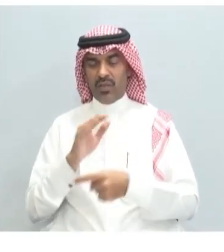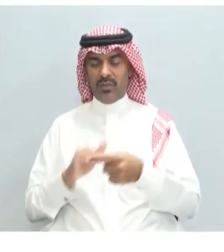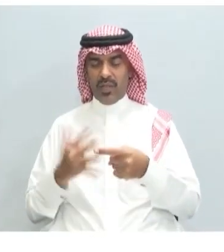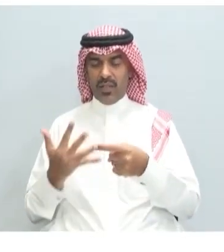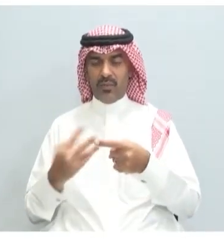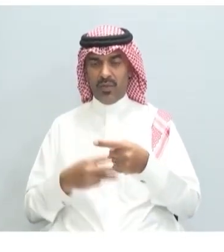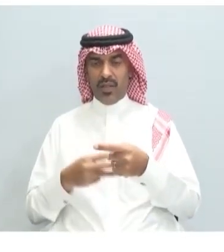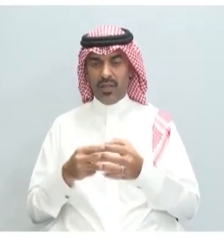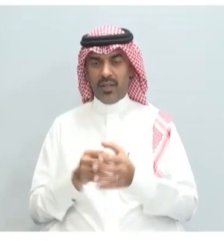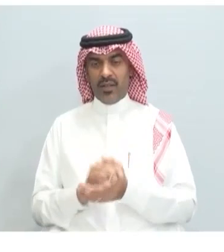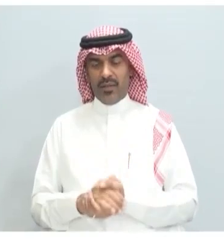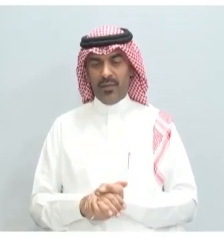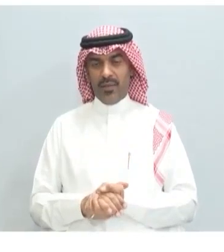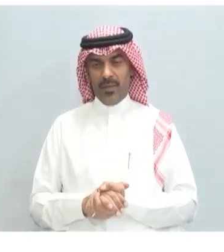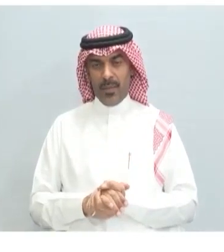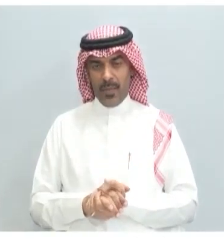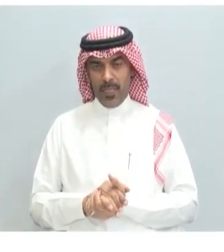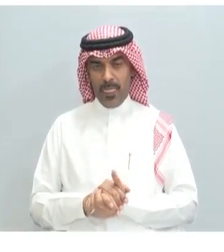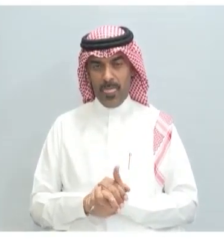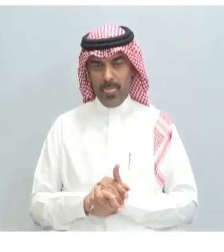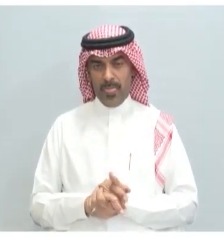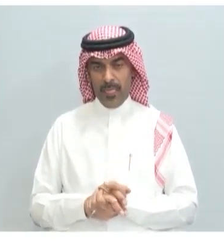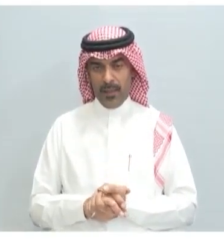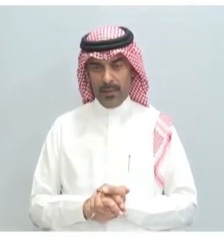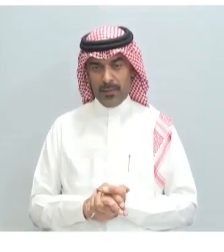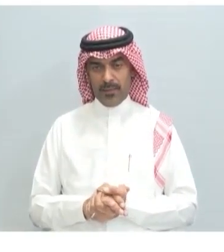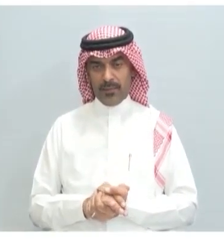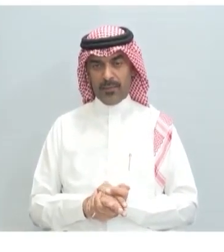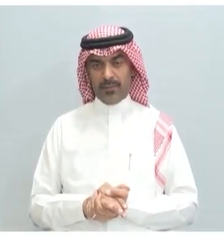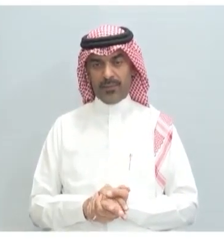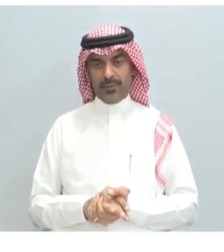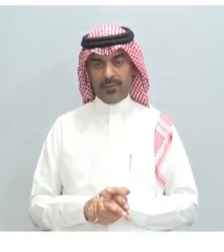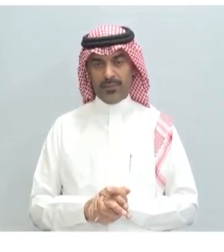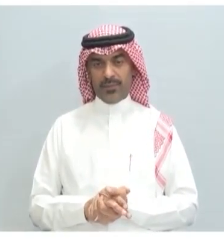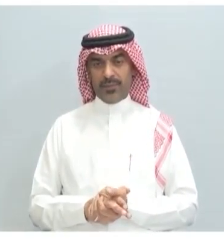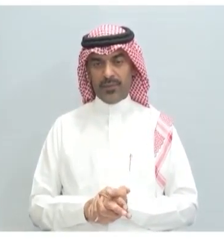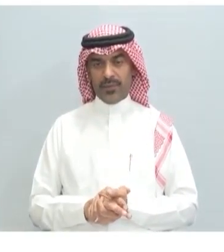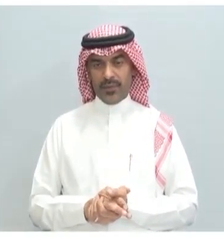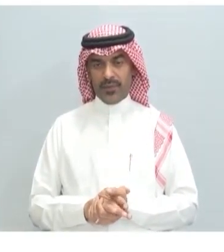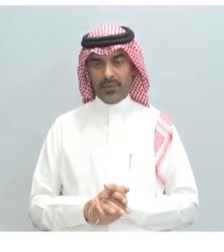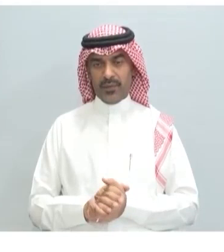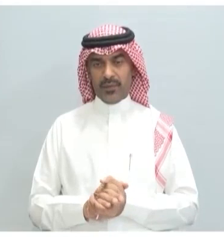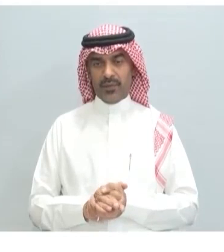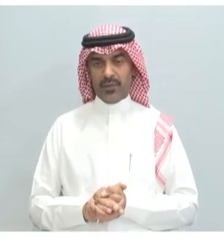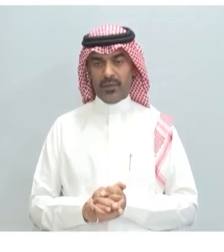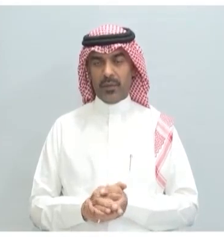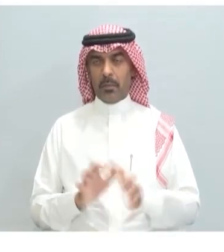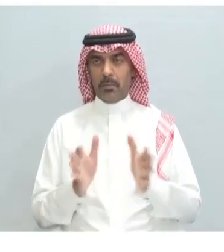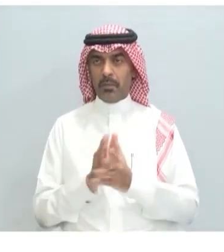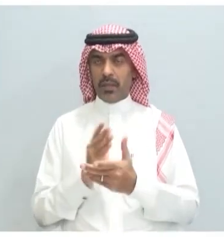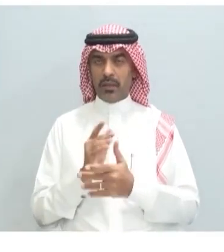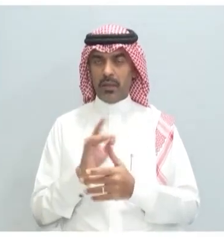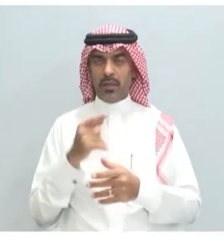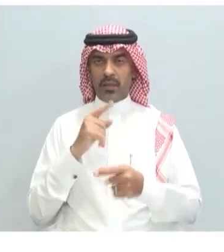35 وكذا اكون انا حسبت الاحتمال بابسط صوره فقط انك تجمع الاحتمالين مع بعضهم البعض دائما كلمه